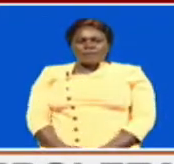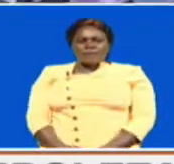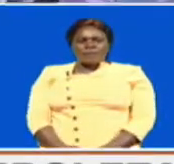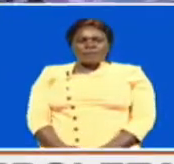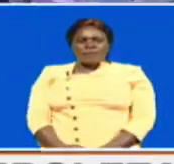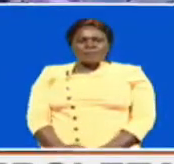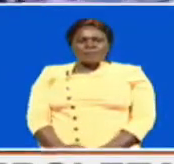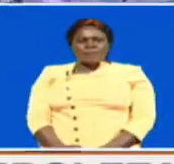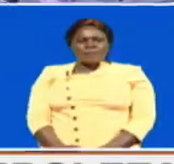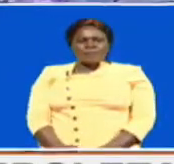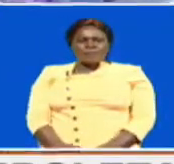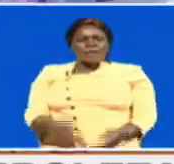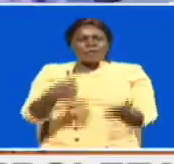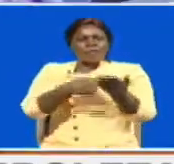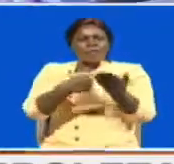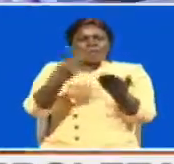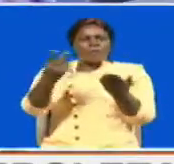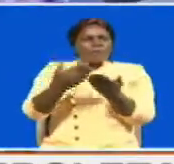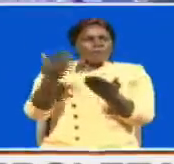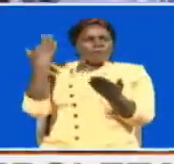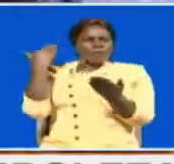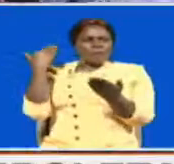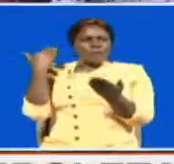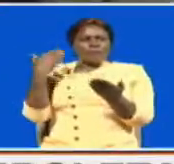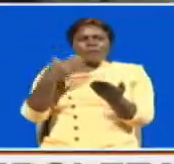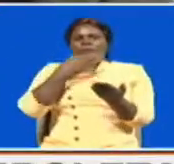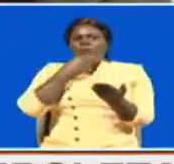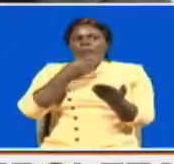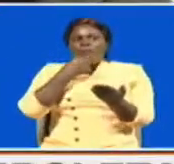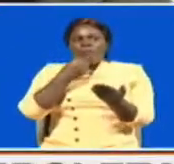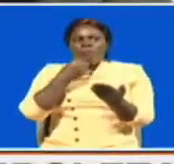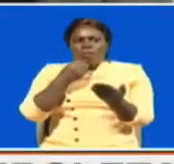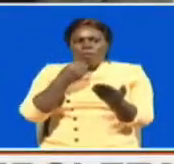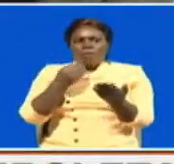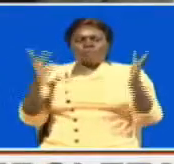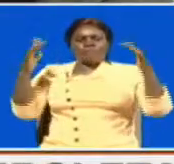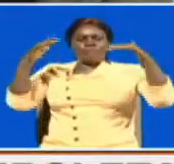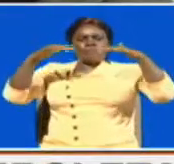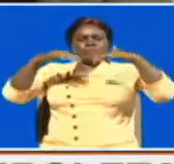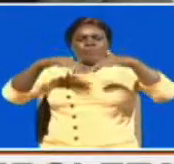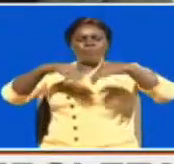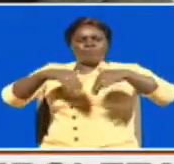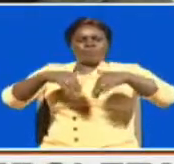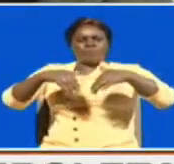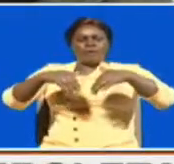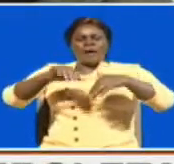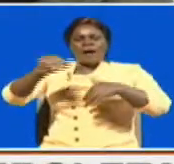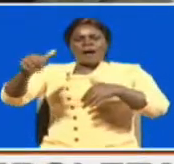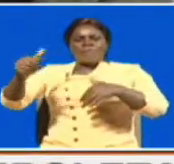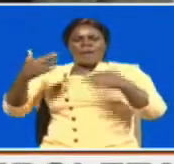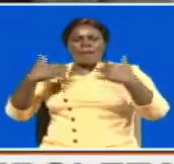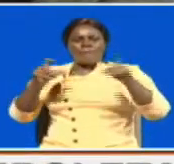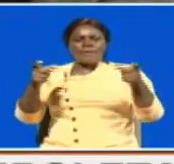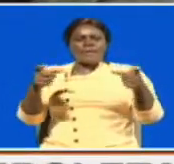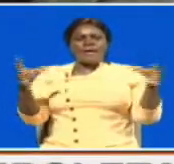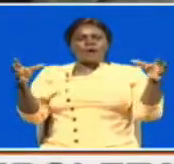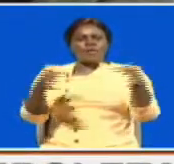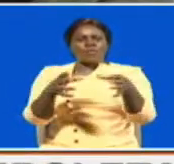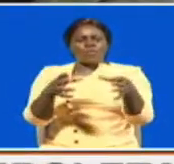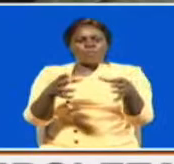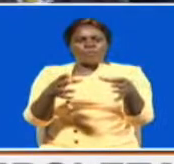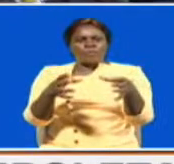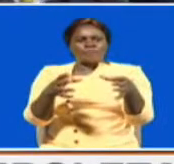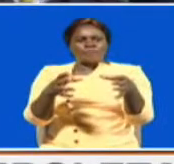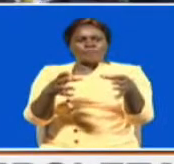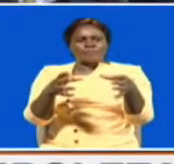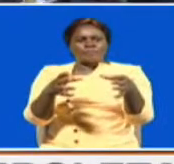here now. Majuma mawili yaliyopita, Kibwana alihudhuria warsha ya magwiji wenzake katika tasnia ya wanahabari